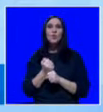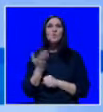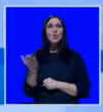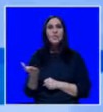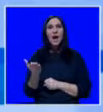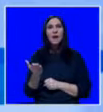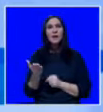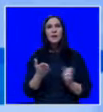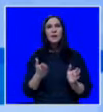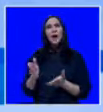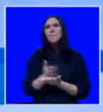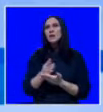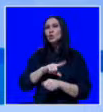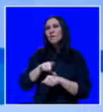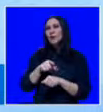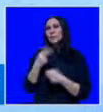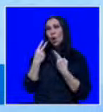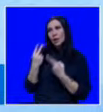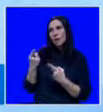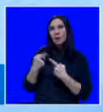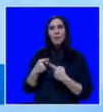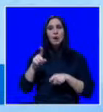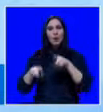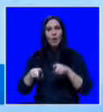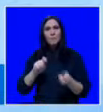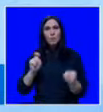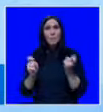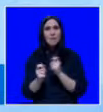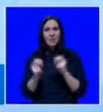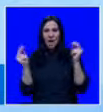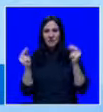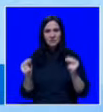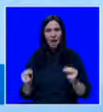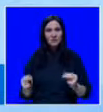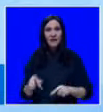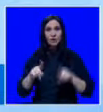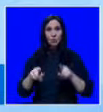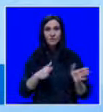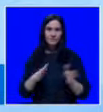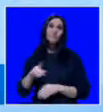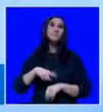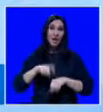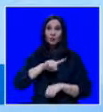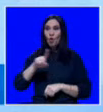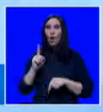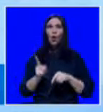Те междувременно гледат към регулаторите, към промяна на състава на регулаторите. Да, сега, доколкото разбирам, ще оставят регулаторите за